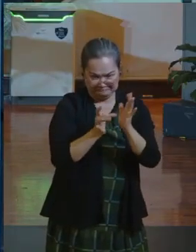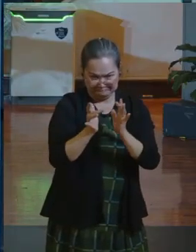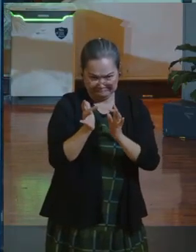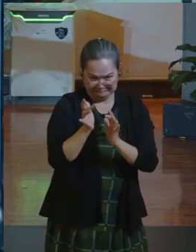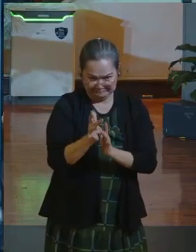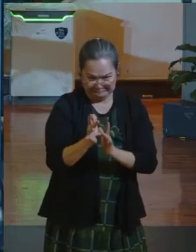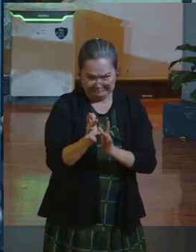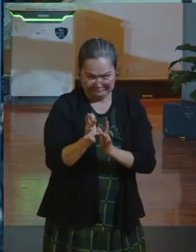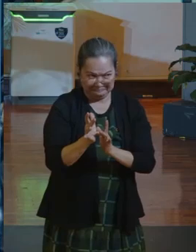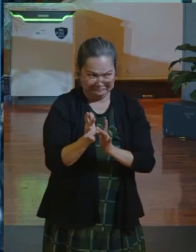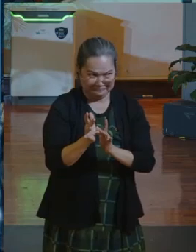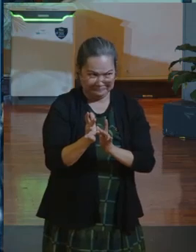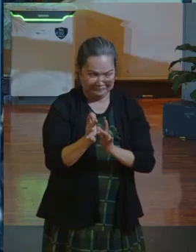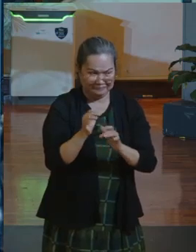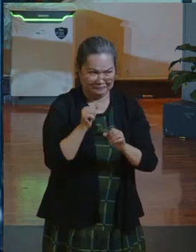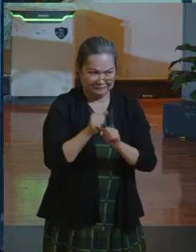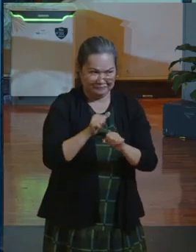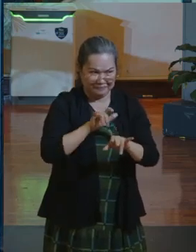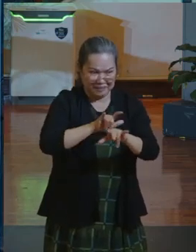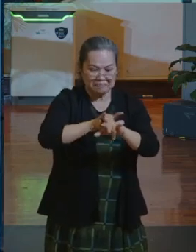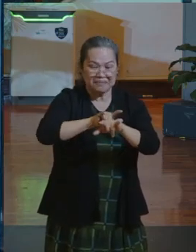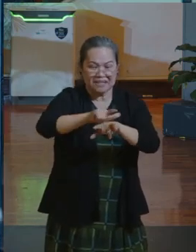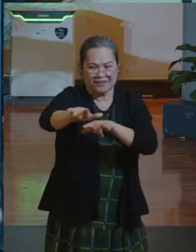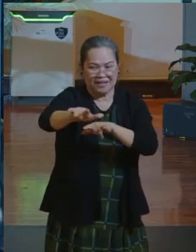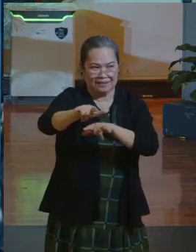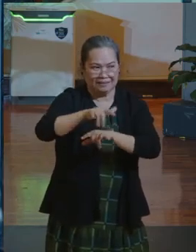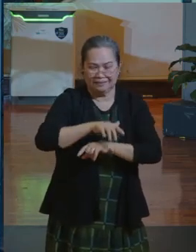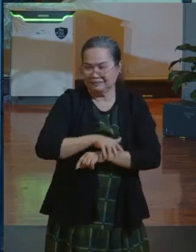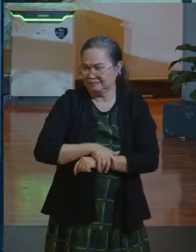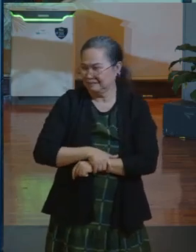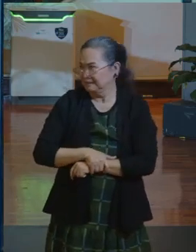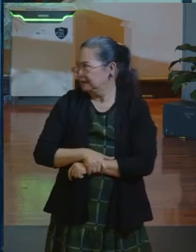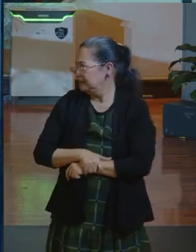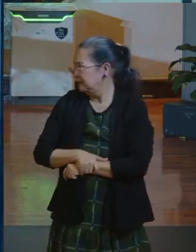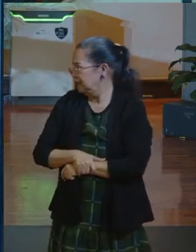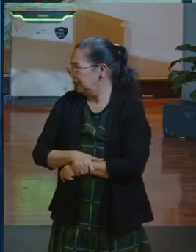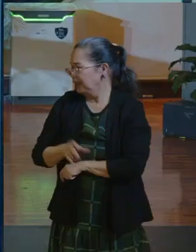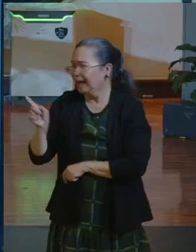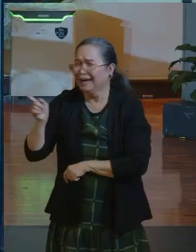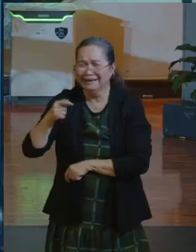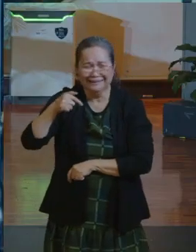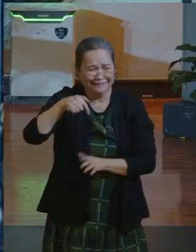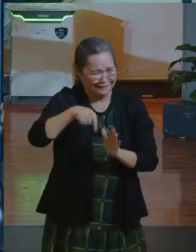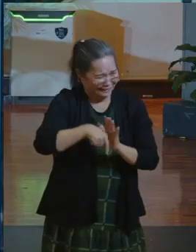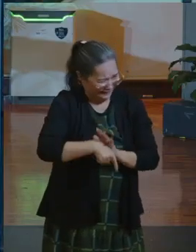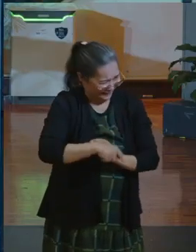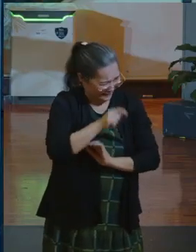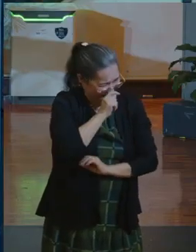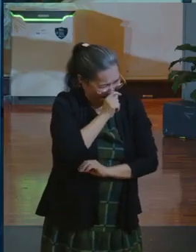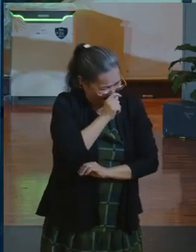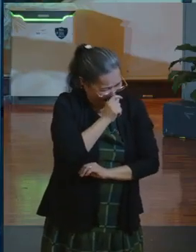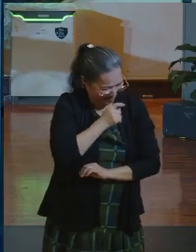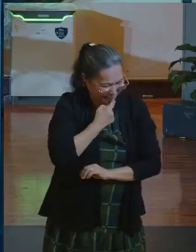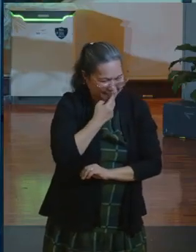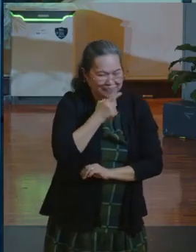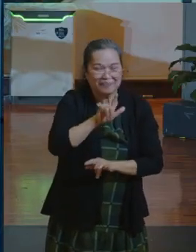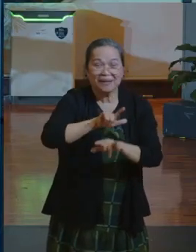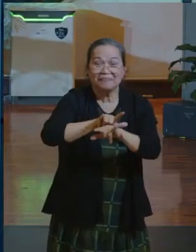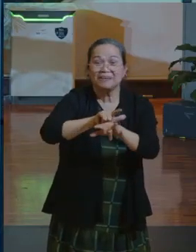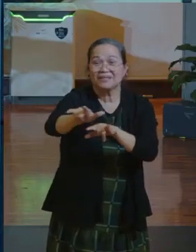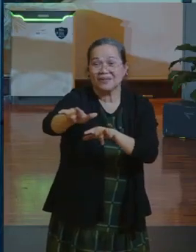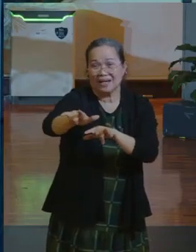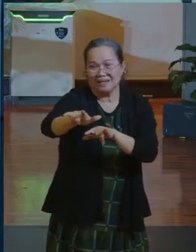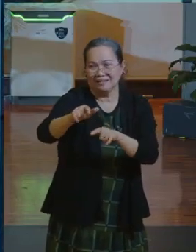Pinagtanulo ay binitray. Malalim po bang kalalo yun? Kung malalim po, binitray